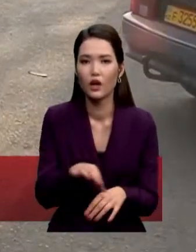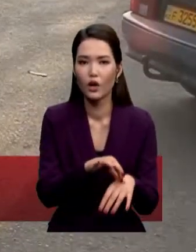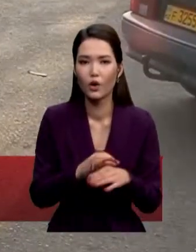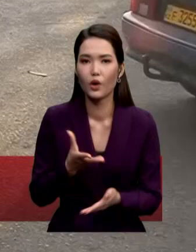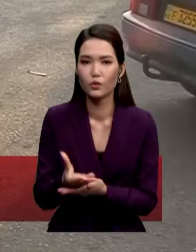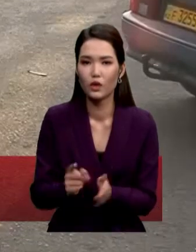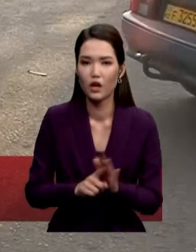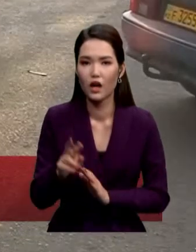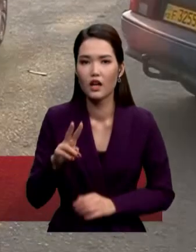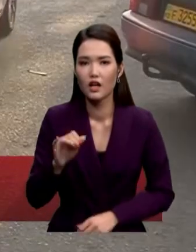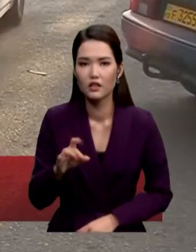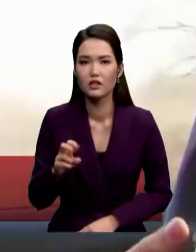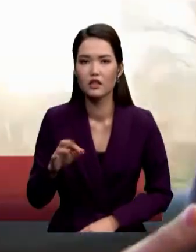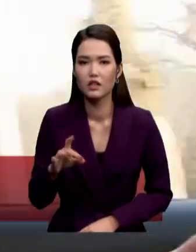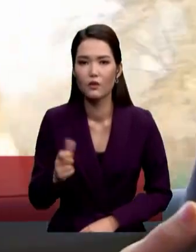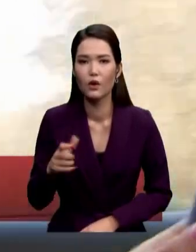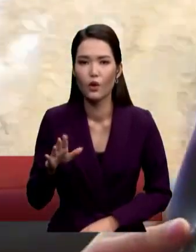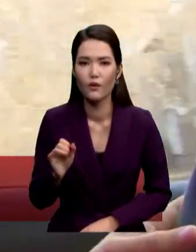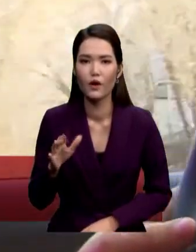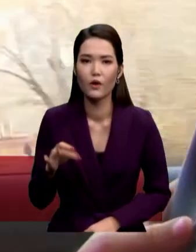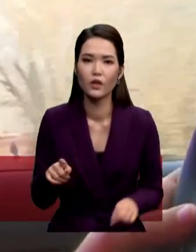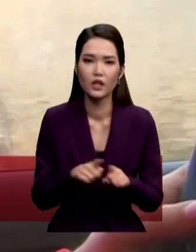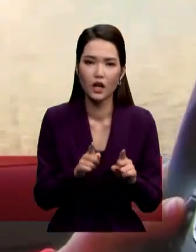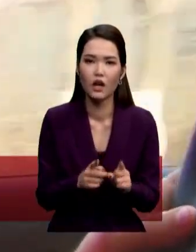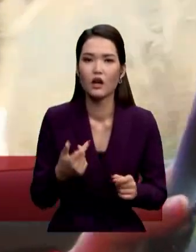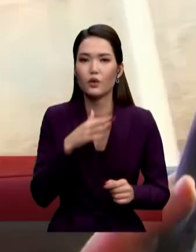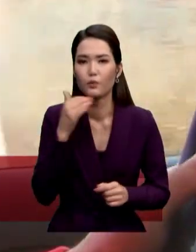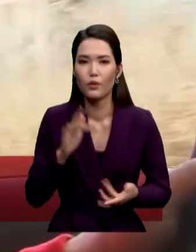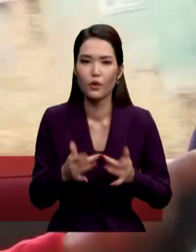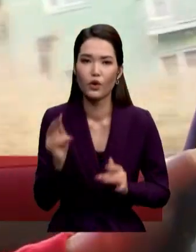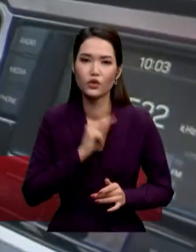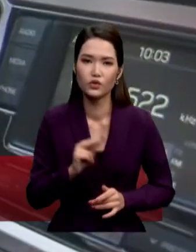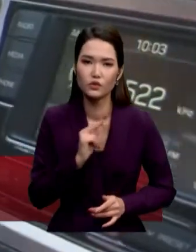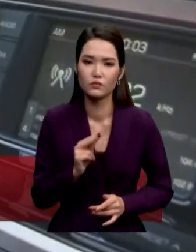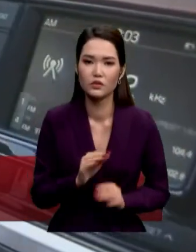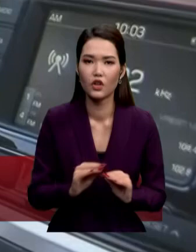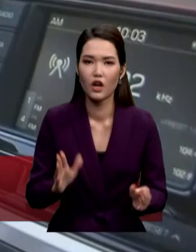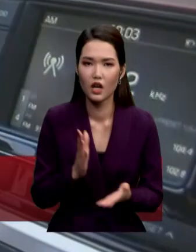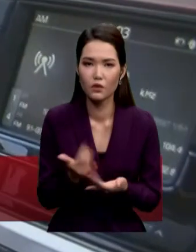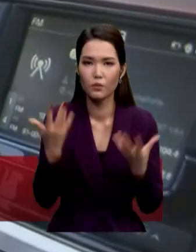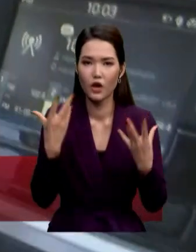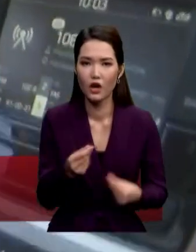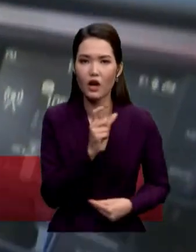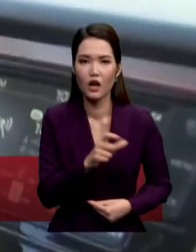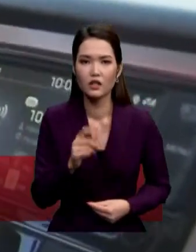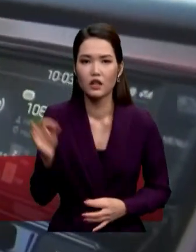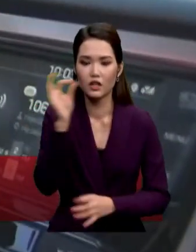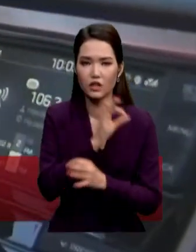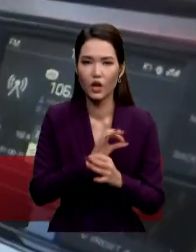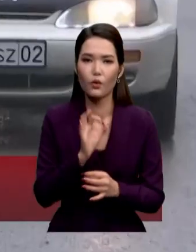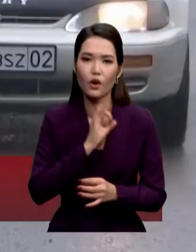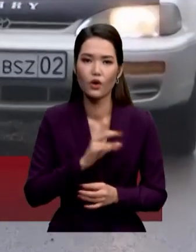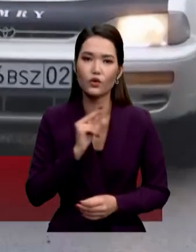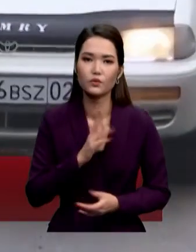болады. Әңгіме Яндекс, Индрайвер, Глова, Вольт сияқты платформалар арқылы жұмыс істейтіндер жайлы болып тұр. Бұл санаттағы азаматтар енді тәуелсіз жұмыскер